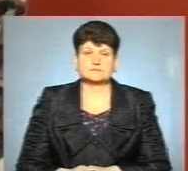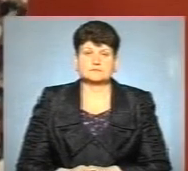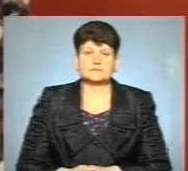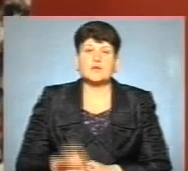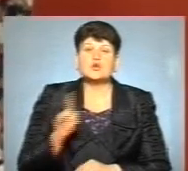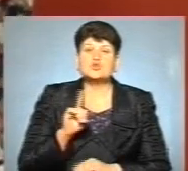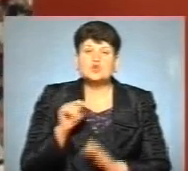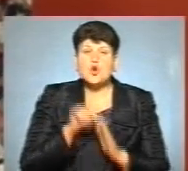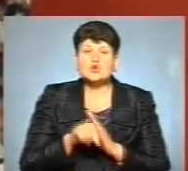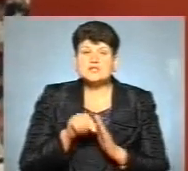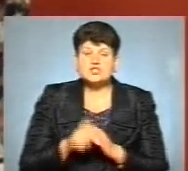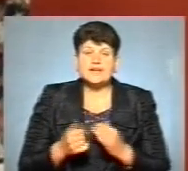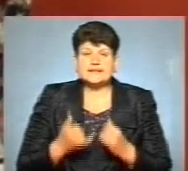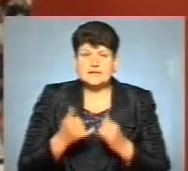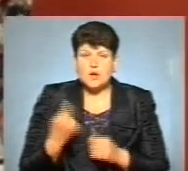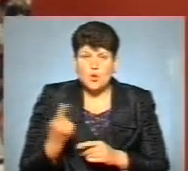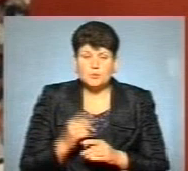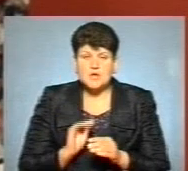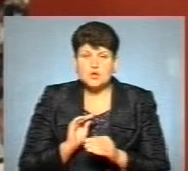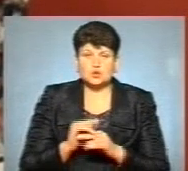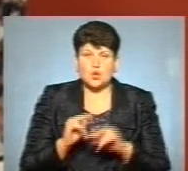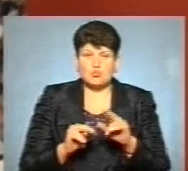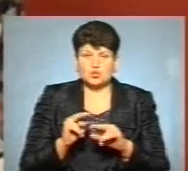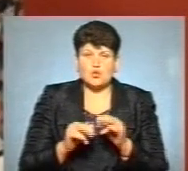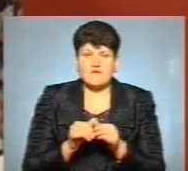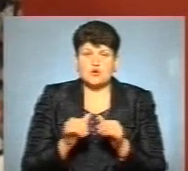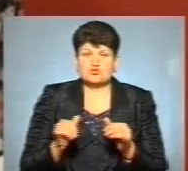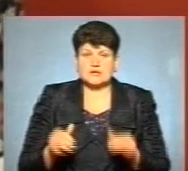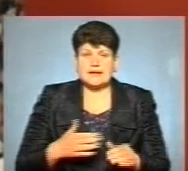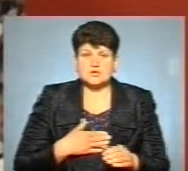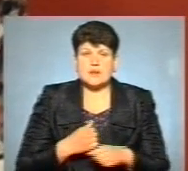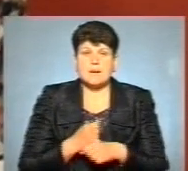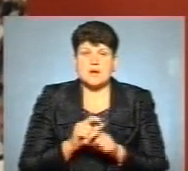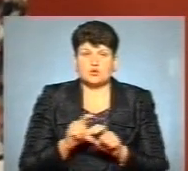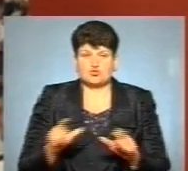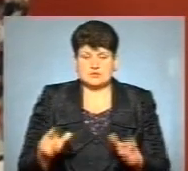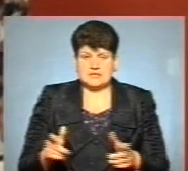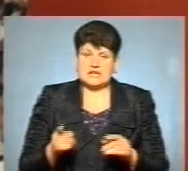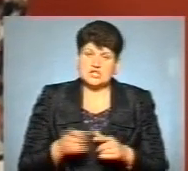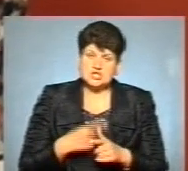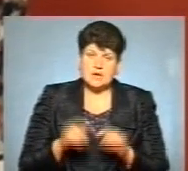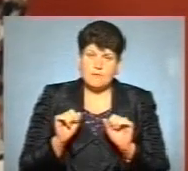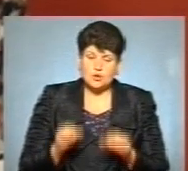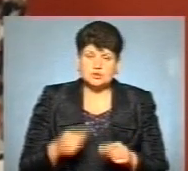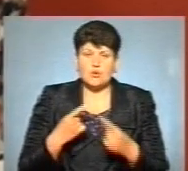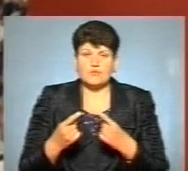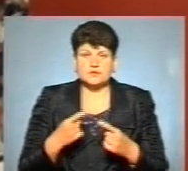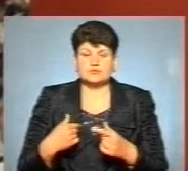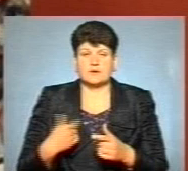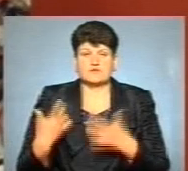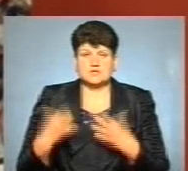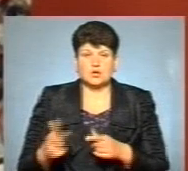Що означає для області добудова, розширення нашого лабораторного центру? Чи можна казати, що таким чином ми вже готуємося